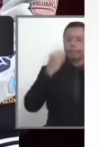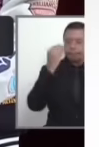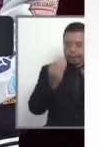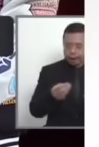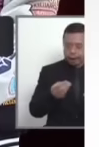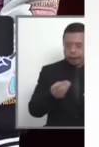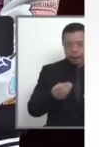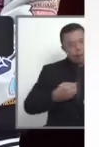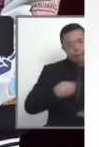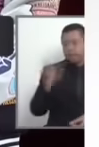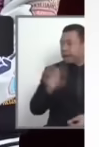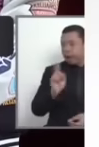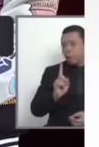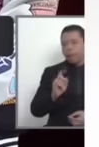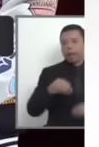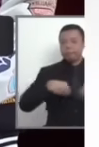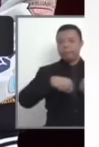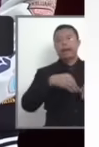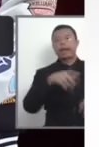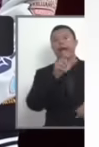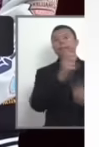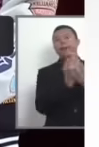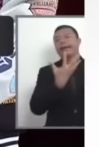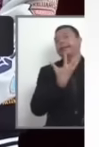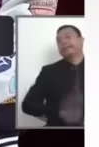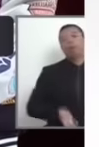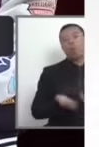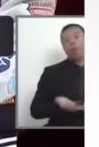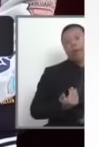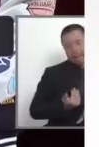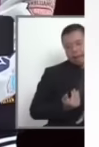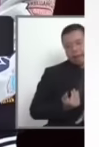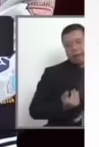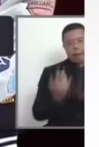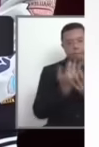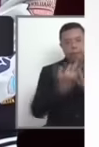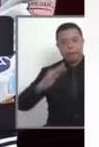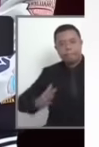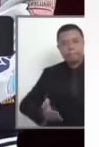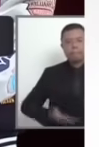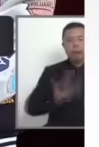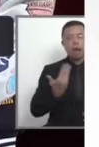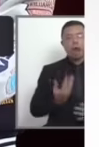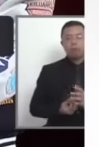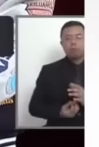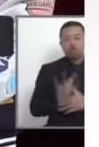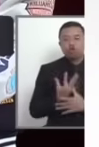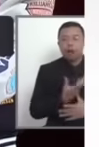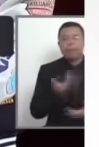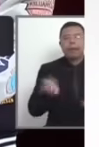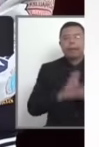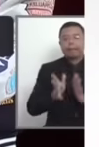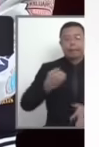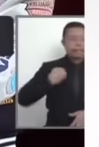menyampaikan kalimat-kalimat dengan basa-basi, tetapi apa yang diutarakan itu adalah apa yang